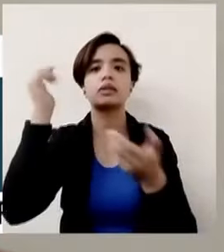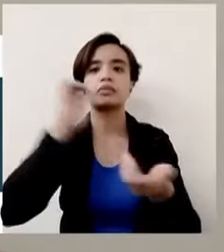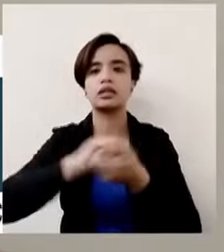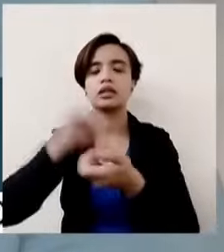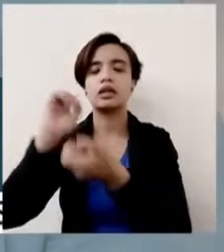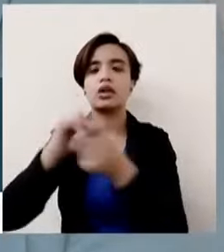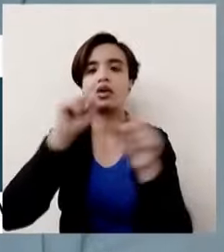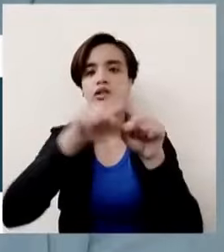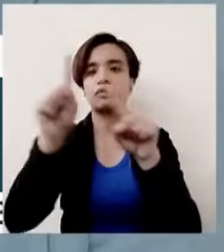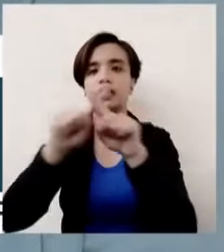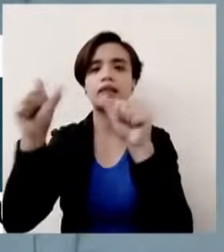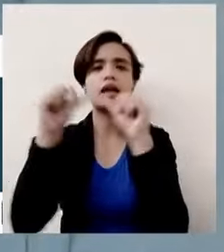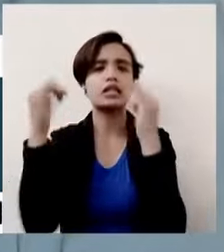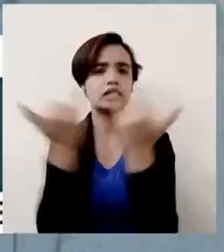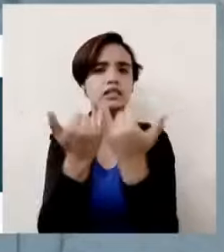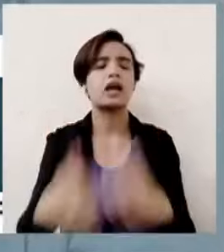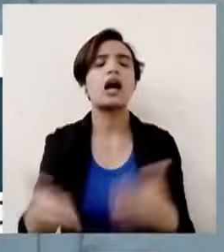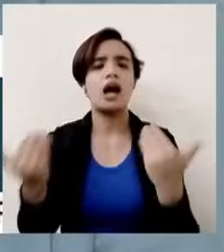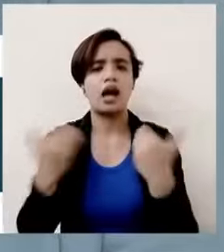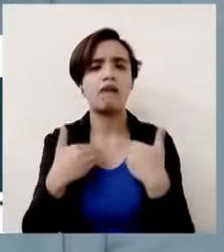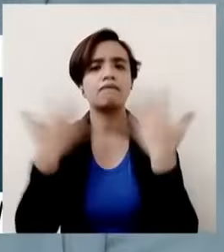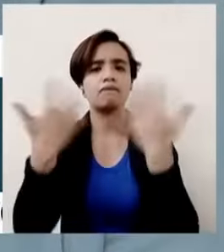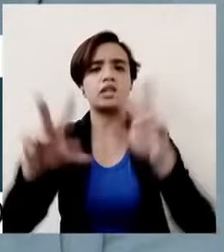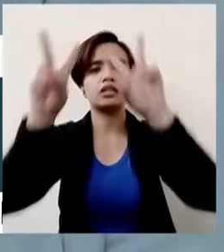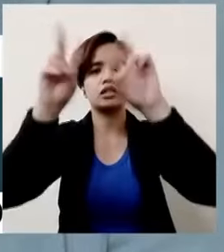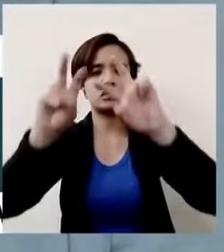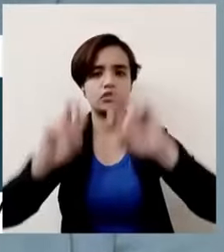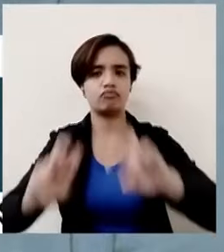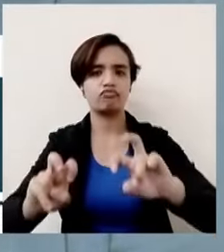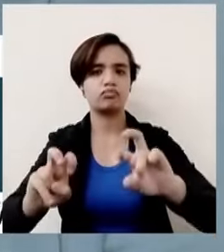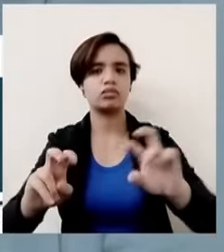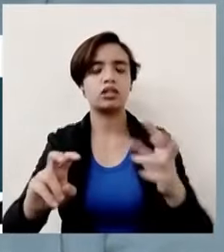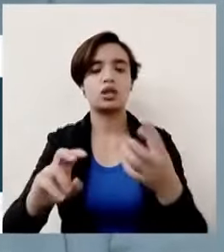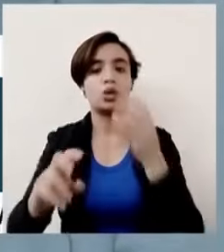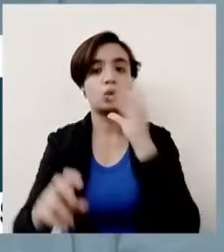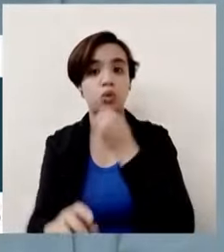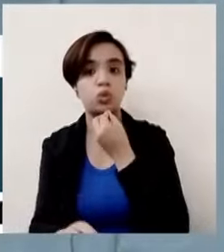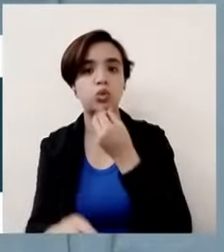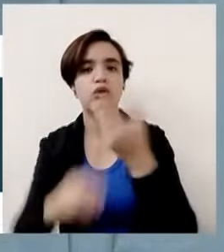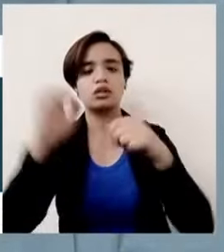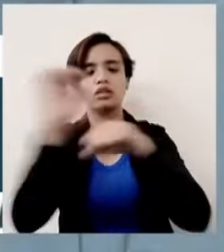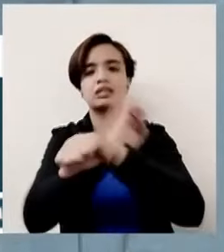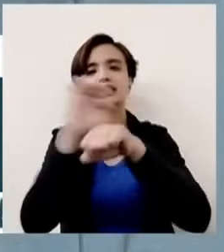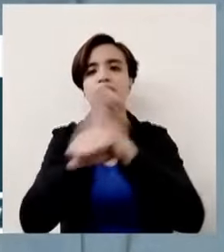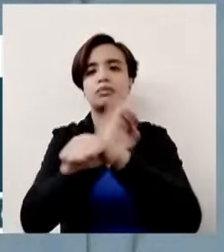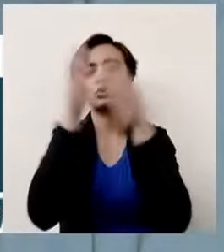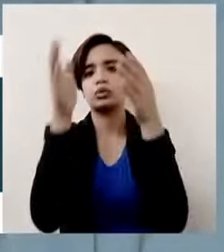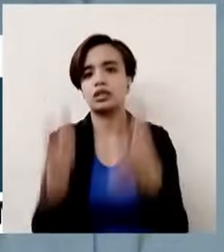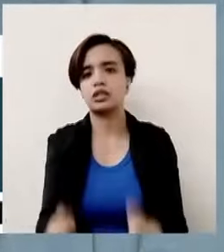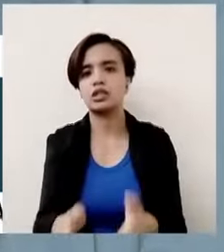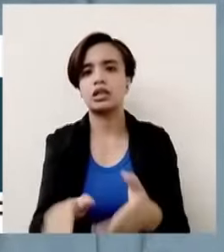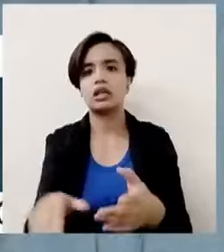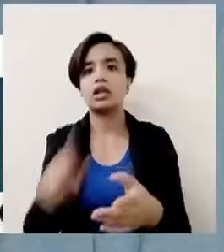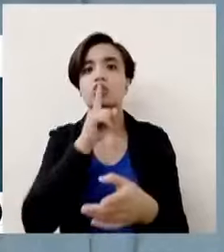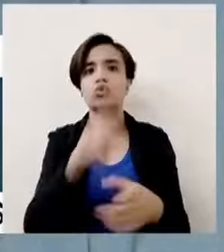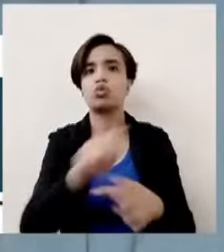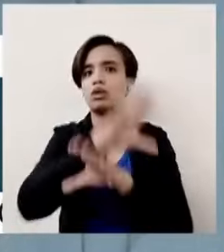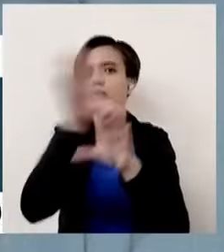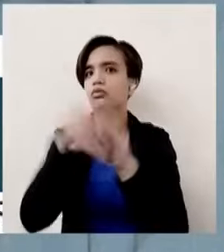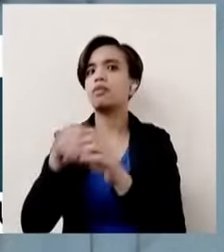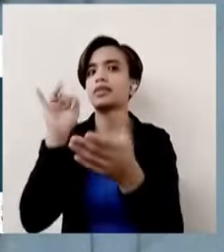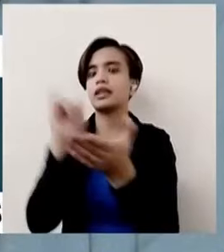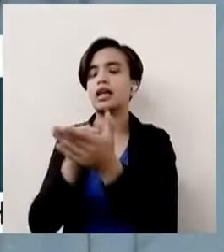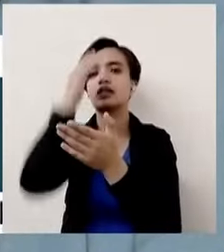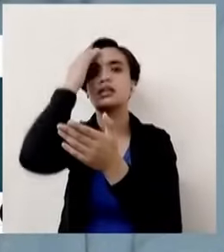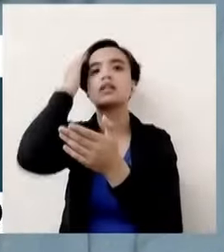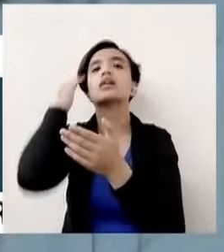So meron na rin po kami mga naimbestigahan na mga empleyado na involved at nakasuhan